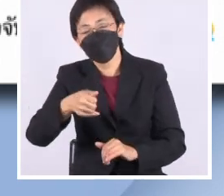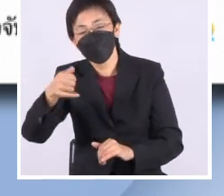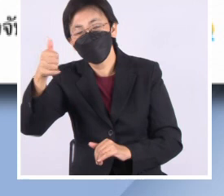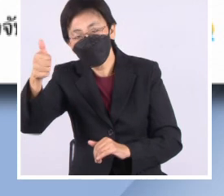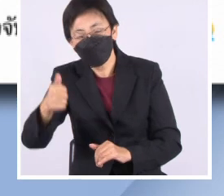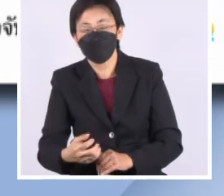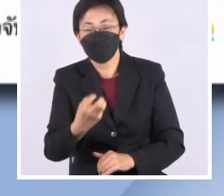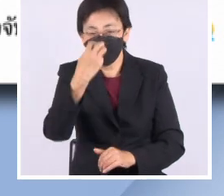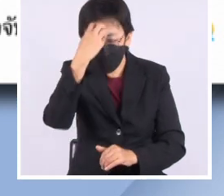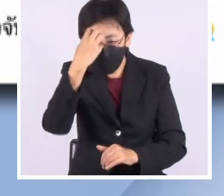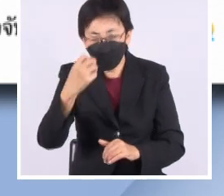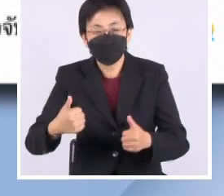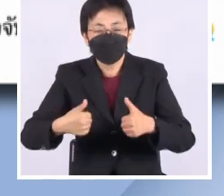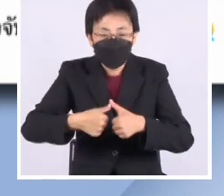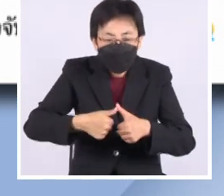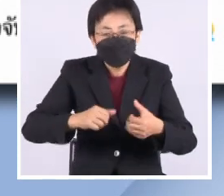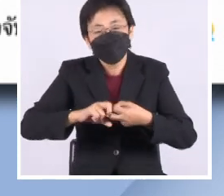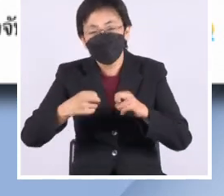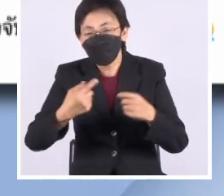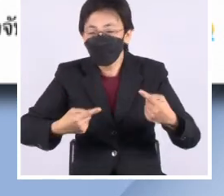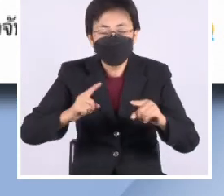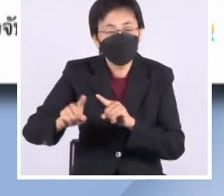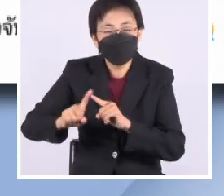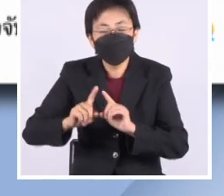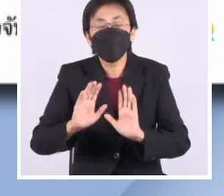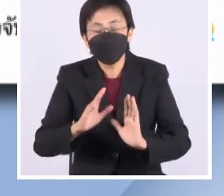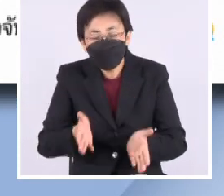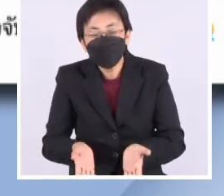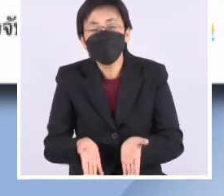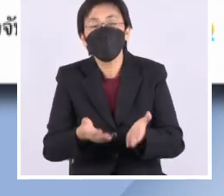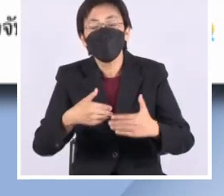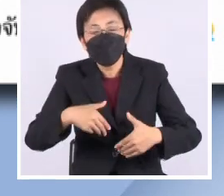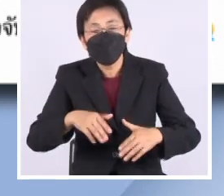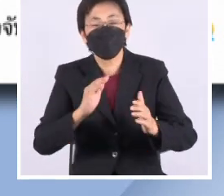โกรธเคยอะไรกันโอ้โหสิให้กันและกันบางคนบอกอย่างนี้ส